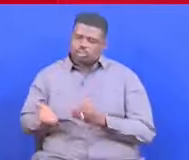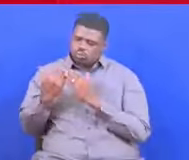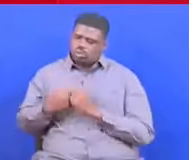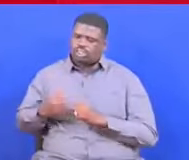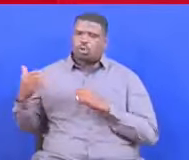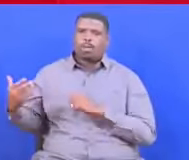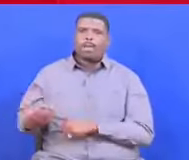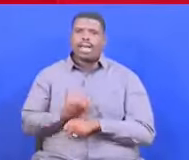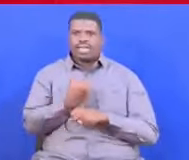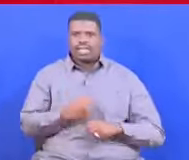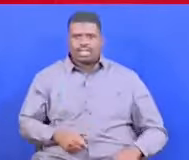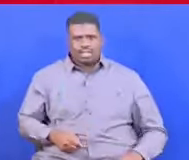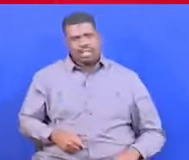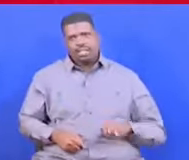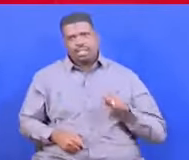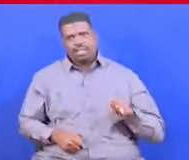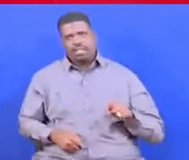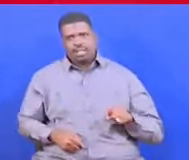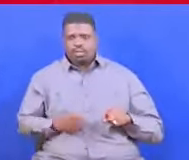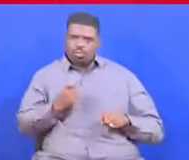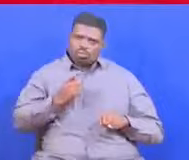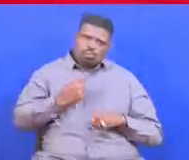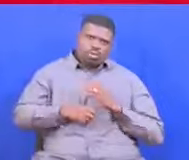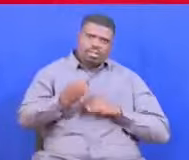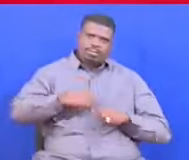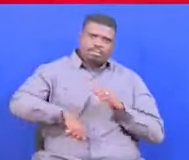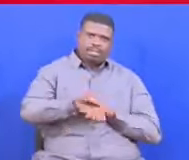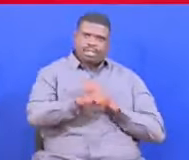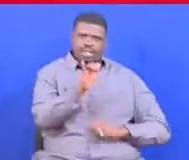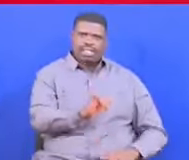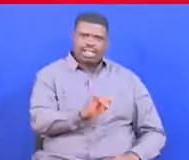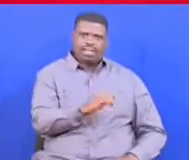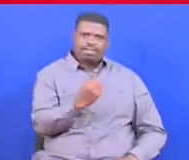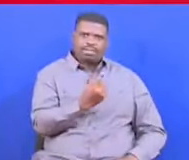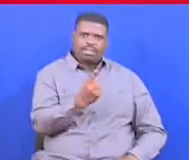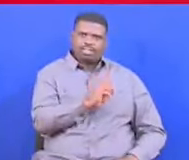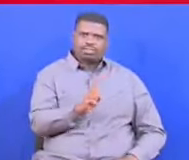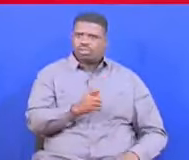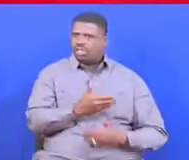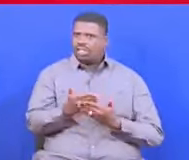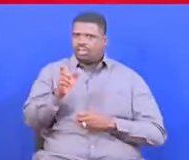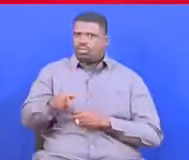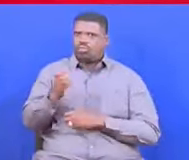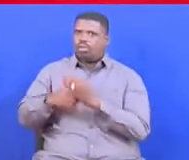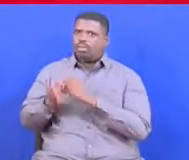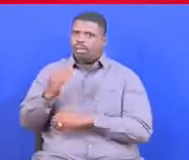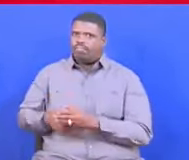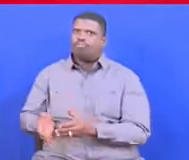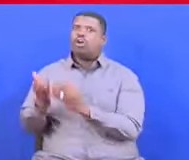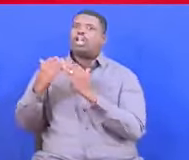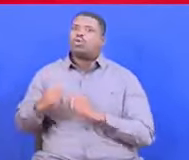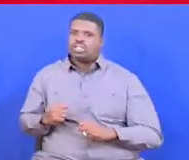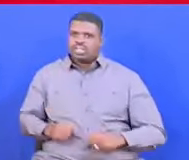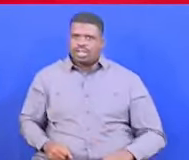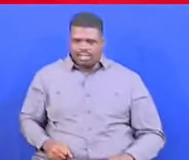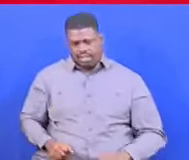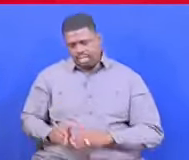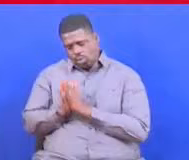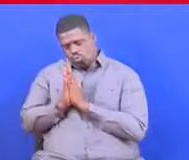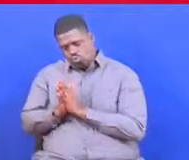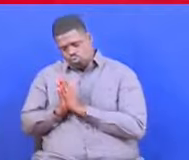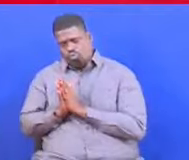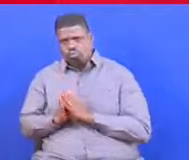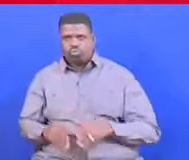kupatikana. Penye mpira sio Yanga peke yake, hivyo hata watu wenye ulemavu wanaweza. Nashukuru sana. Mheshimiwa